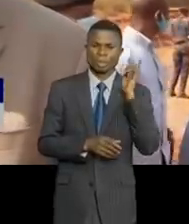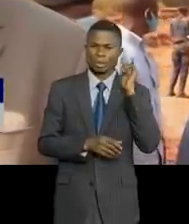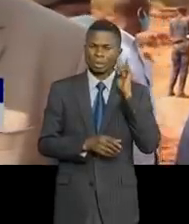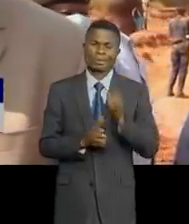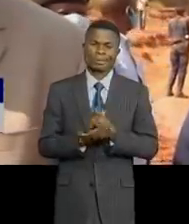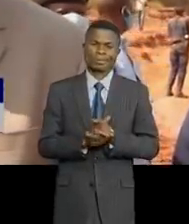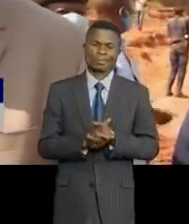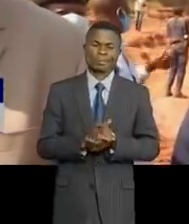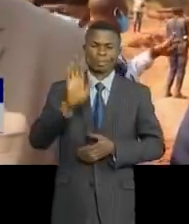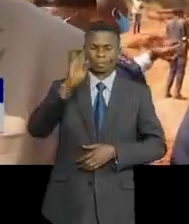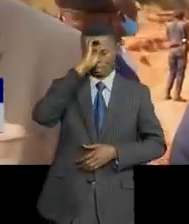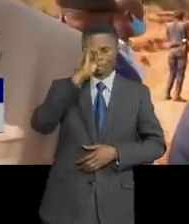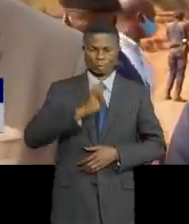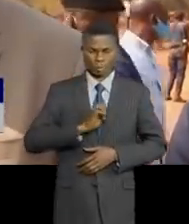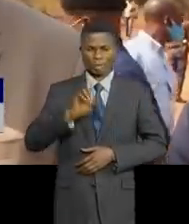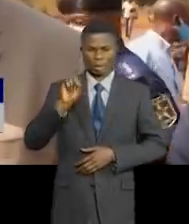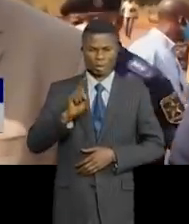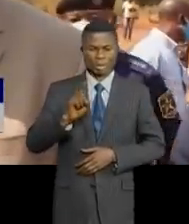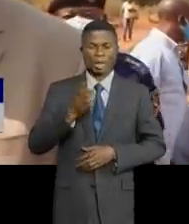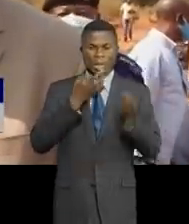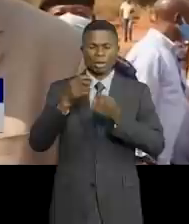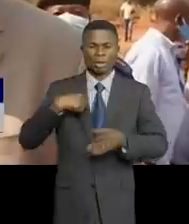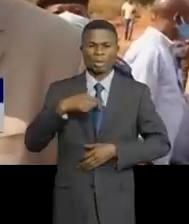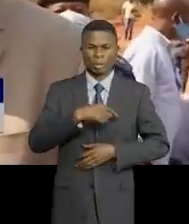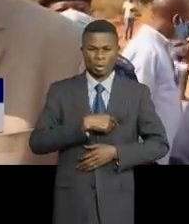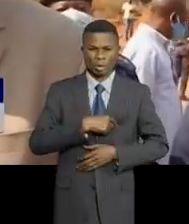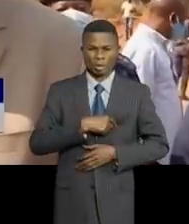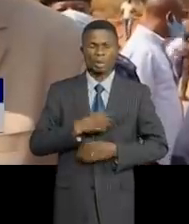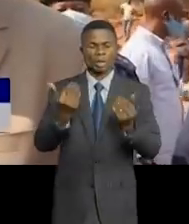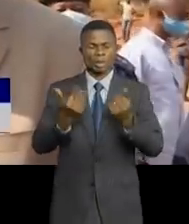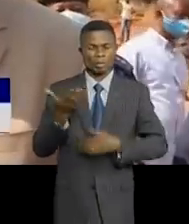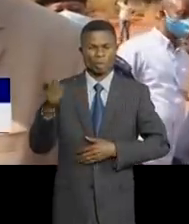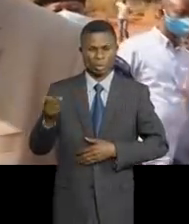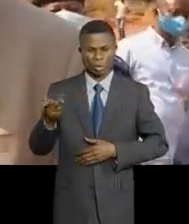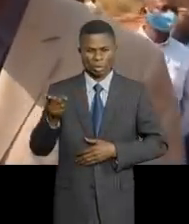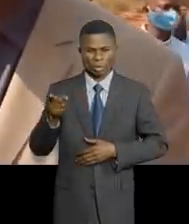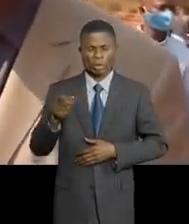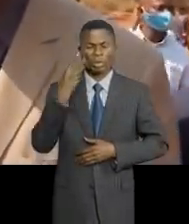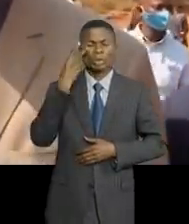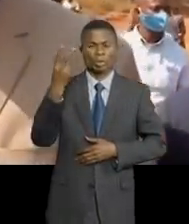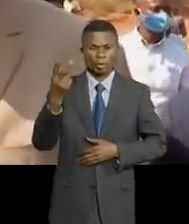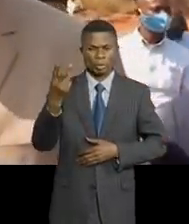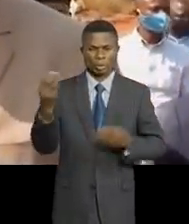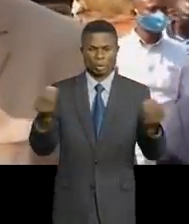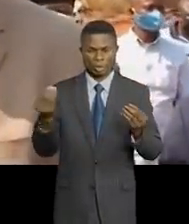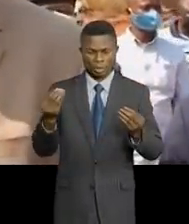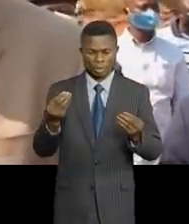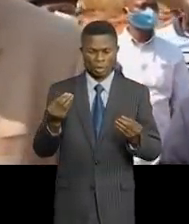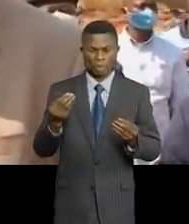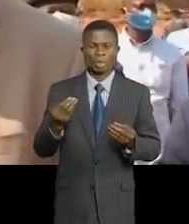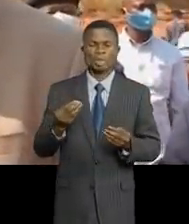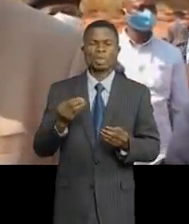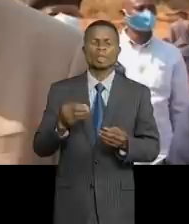République, son Excellence Félix-Antoine Tshilombo, pour sa volonté et sa vision pour avoir matérialisé